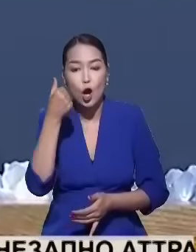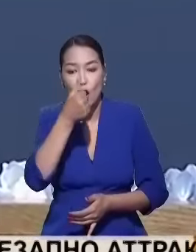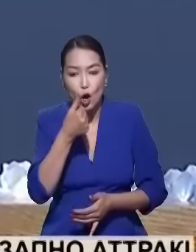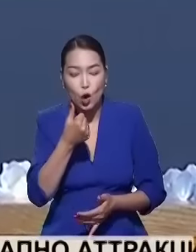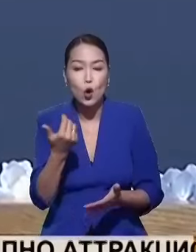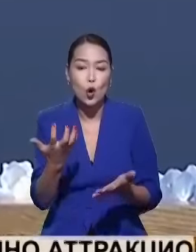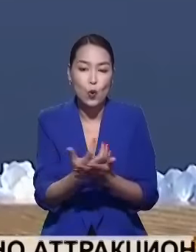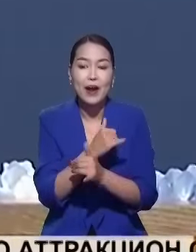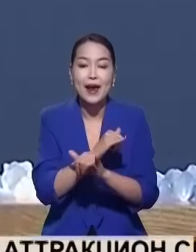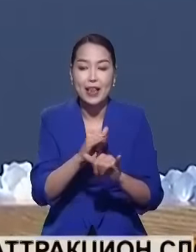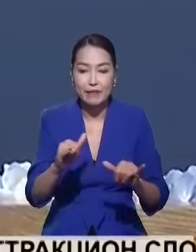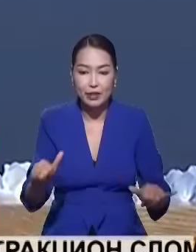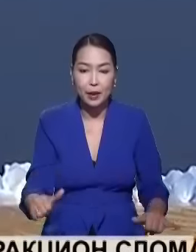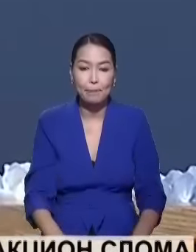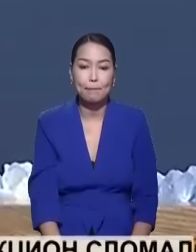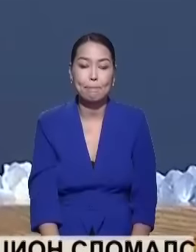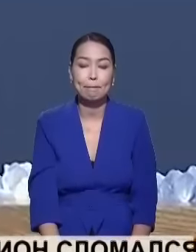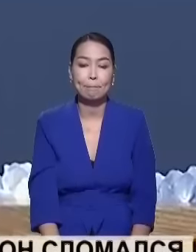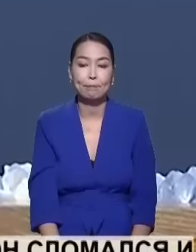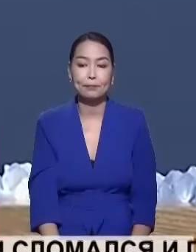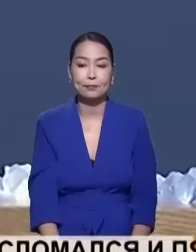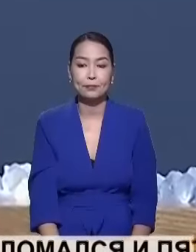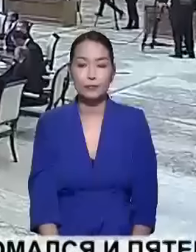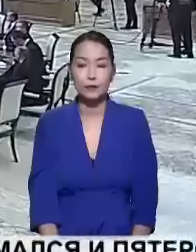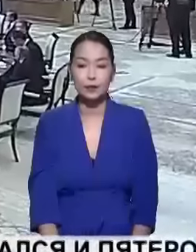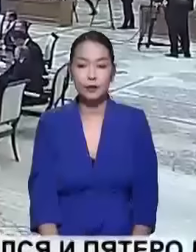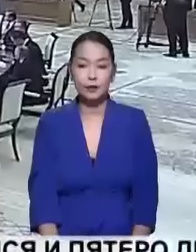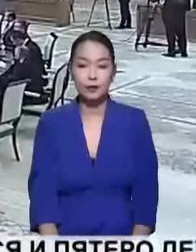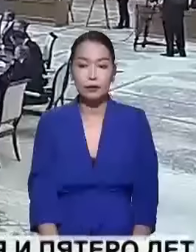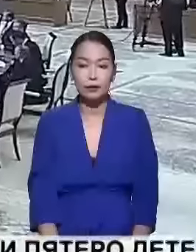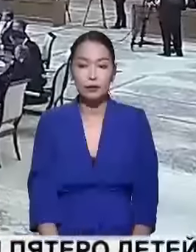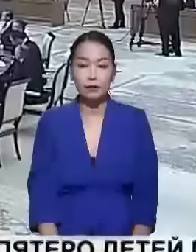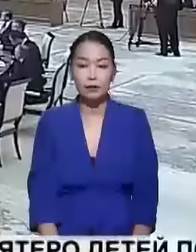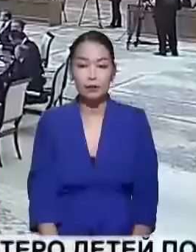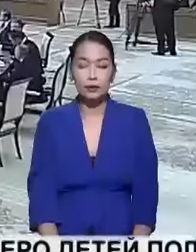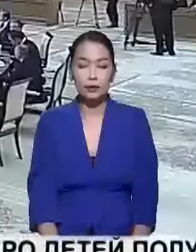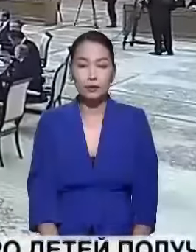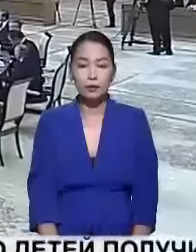устойчивого развития. Ергали Рамазанулы, Бауржан Жолдыбалин, Алмаз Жолубаев, Астана Таймс.